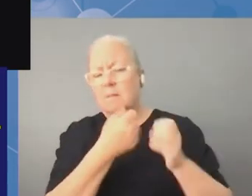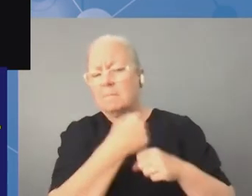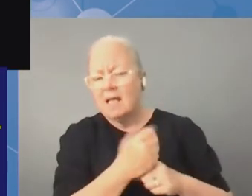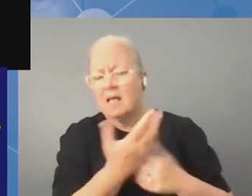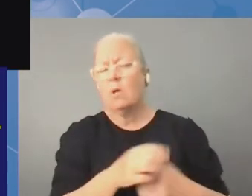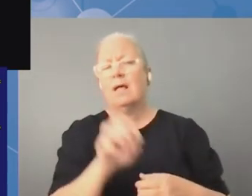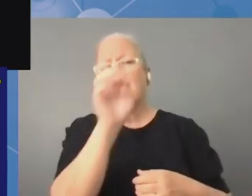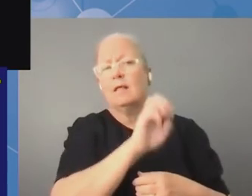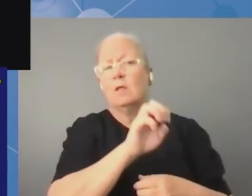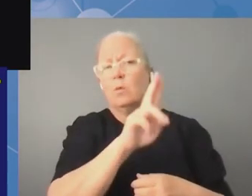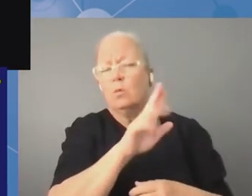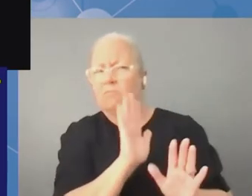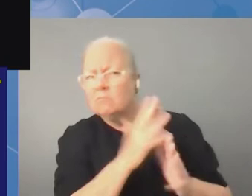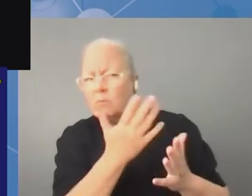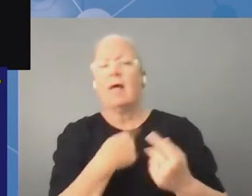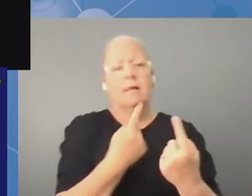الأوروبيين